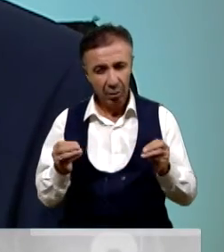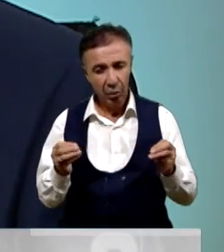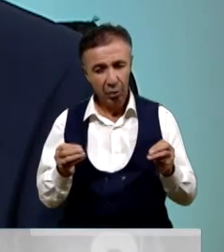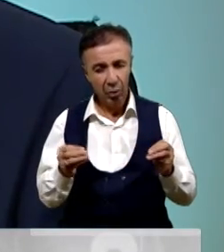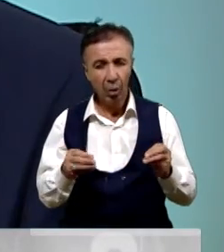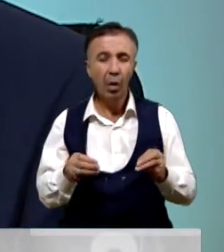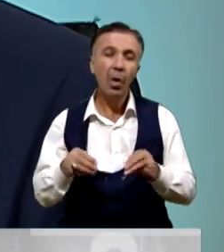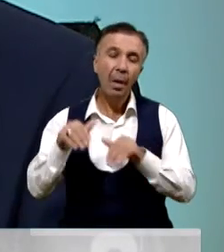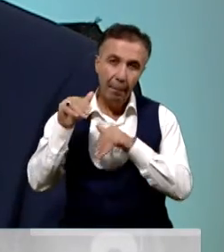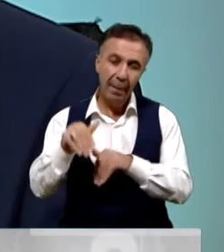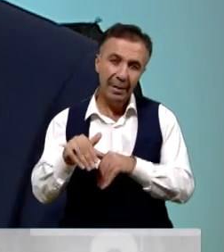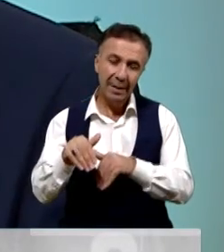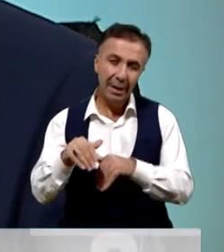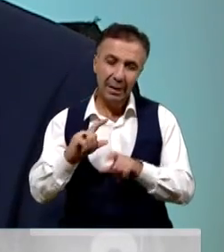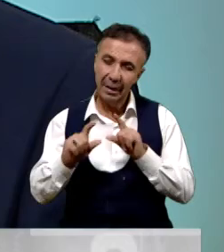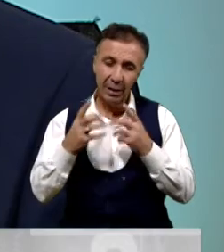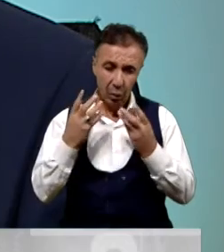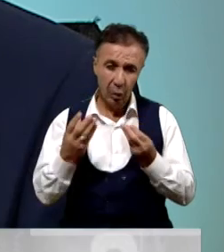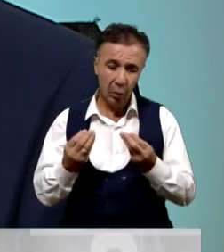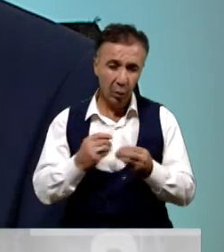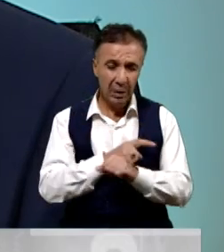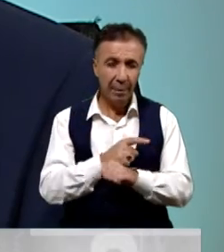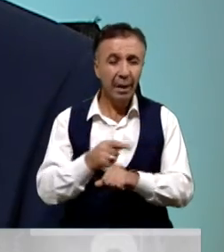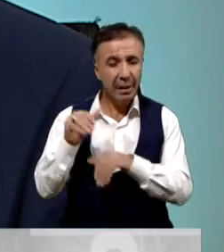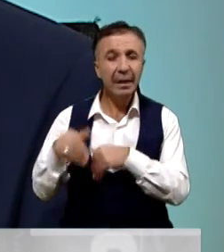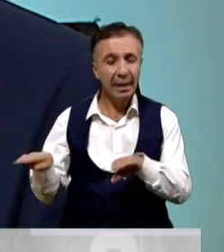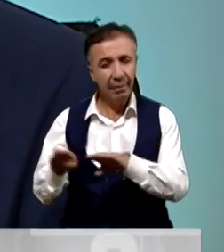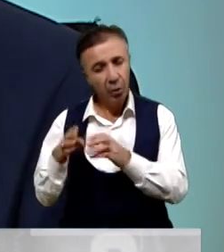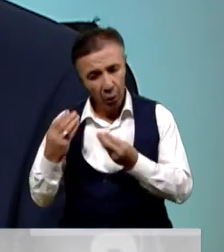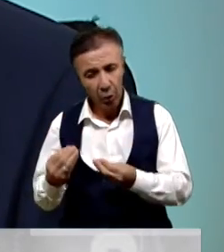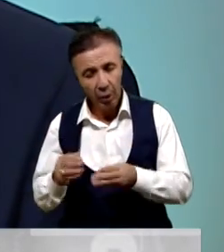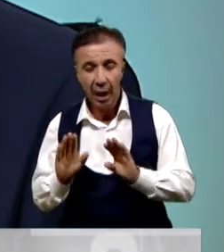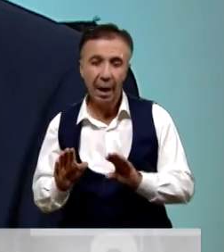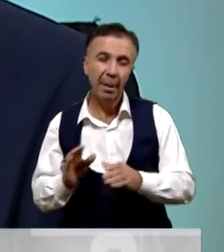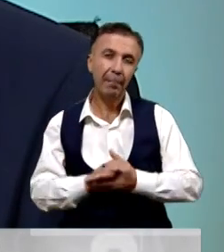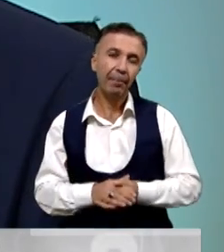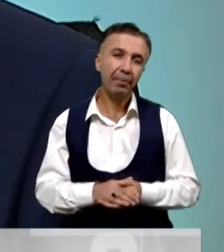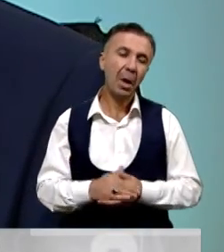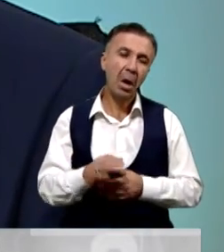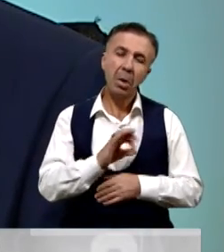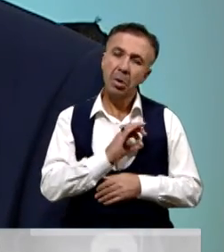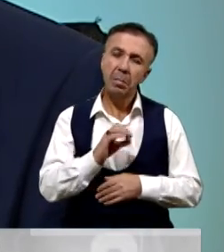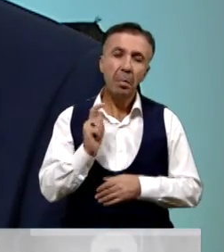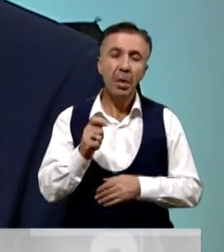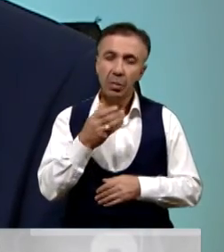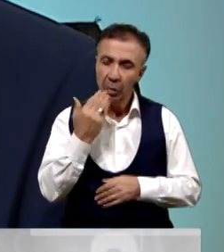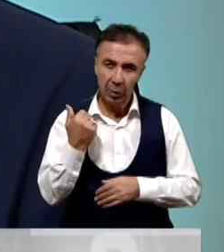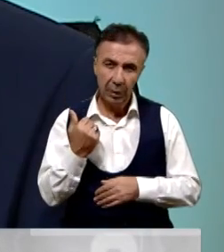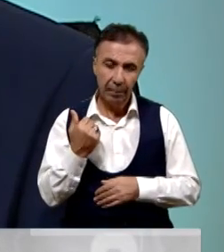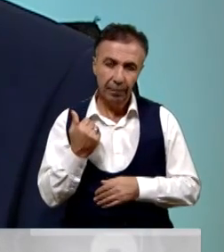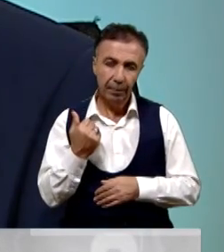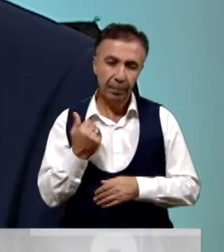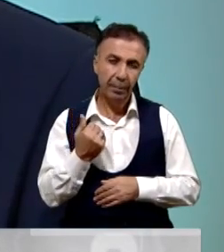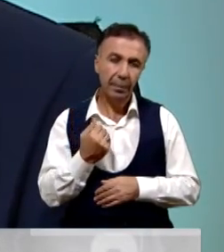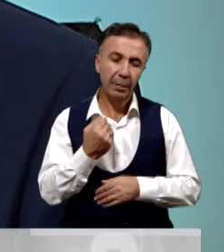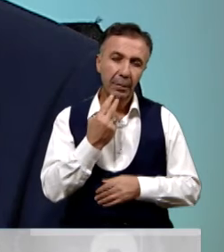Mezara da ihtiyaç duyuyorsun o zaman defnedilir ama durduk yere de bir mecburiyeti yoksa ikinci